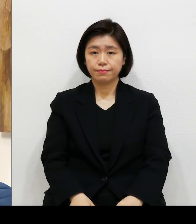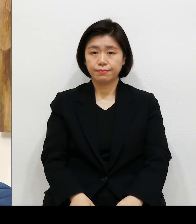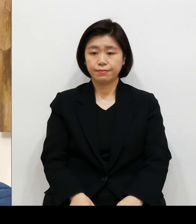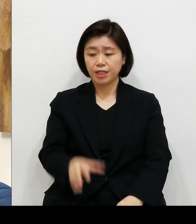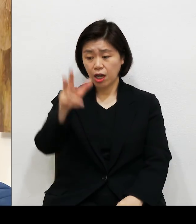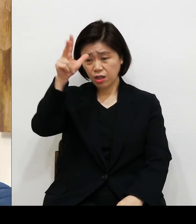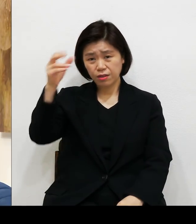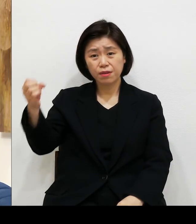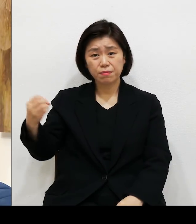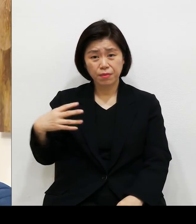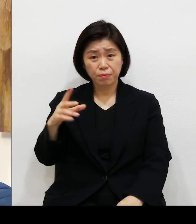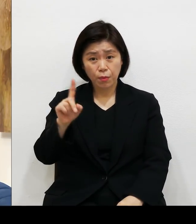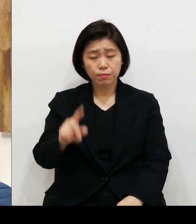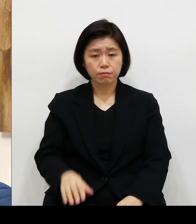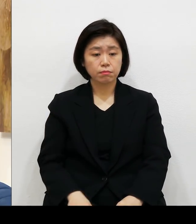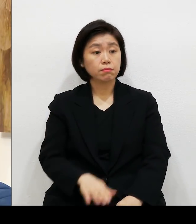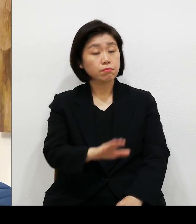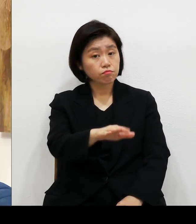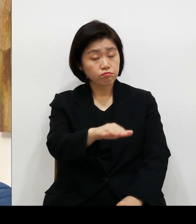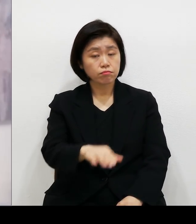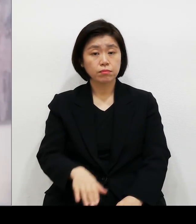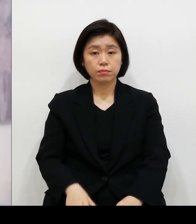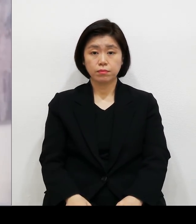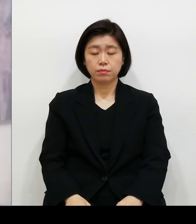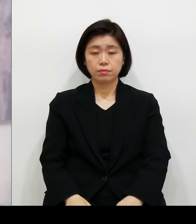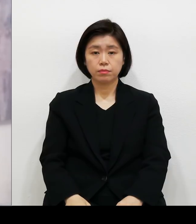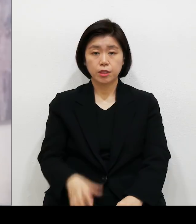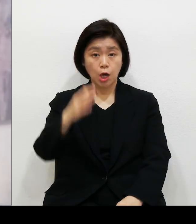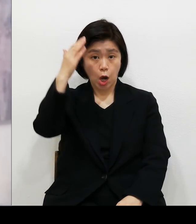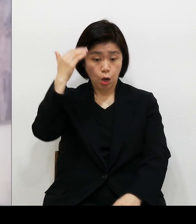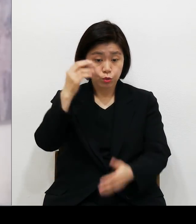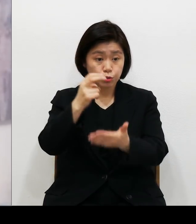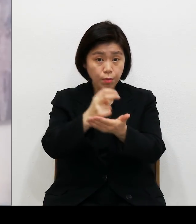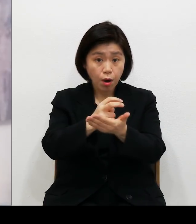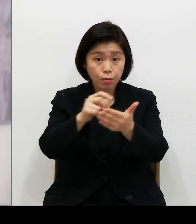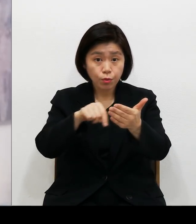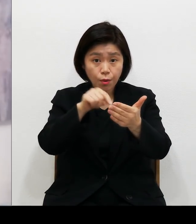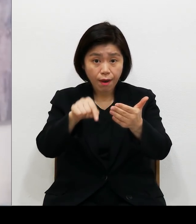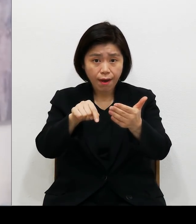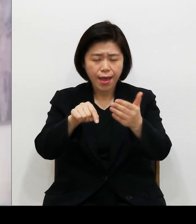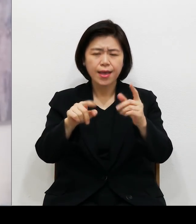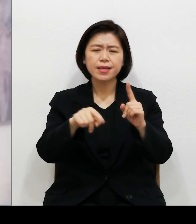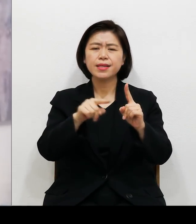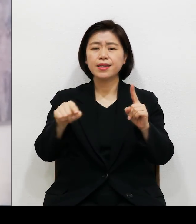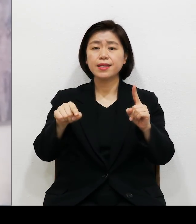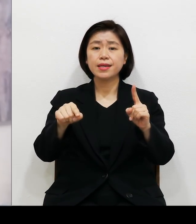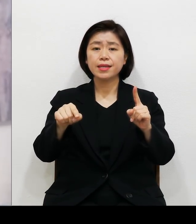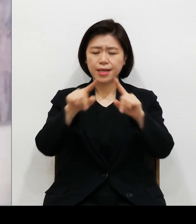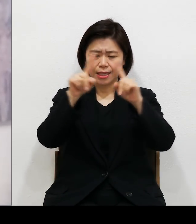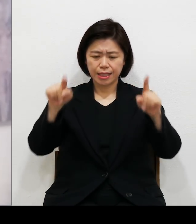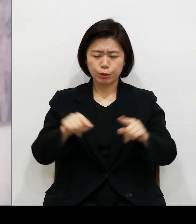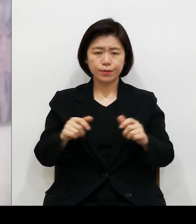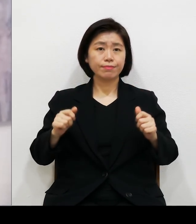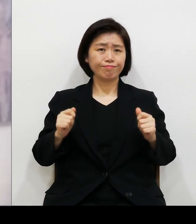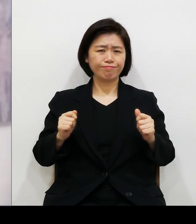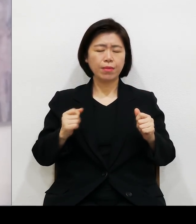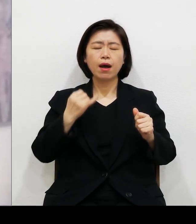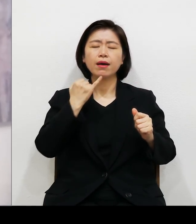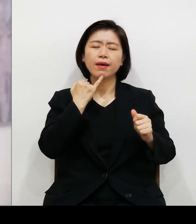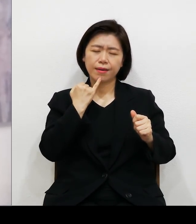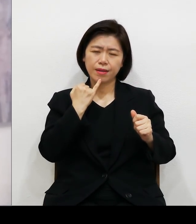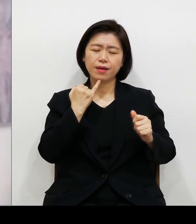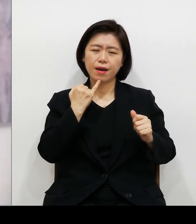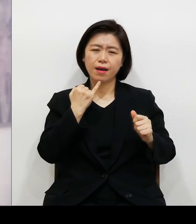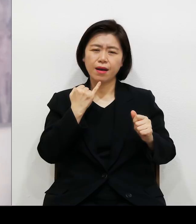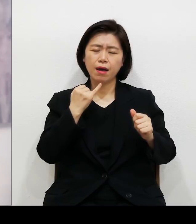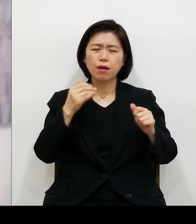그분이 그렇게 얘기를 해주시더라고요. 선생님, 그 우리나라 법상 1인 시위는 언제 어디서든 아무 데서 아무 시간대에 다 하실 수